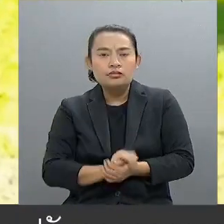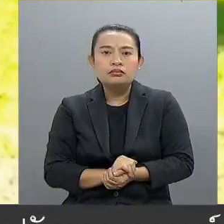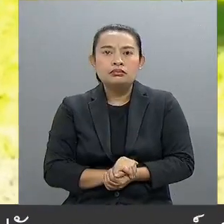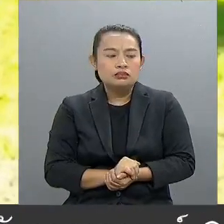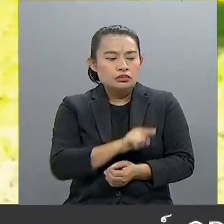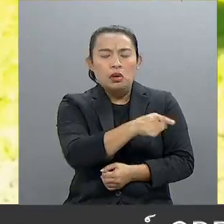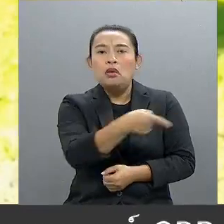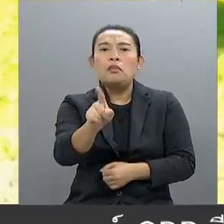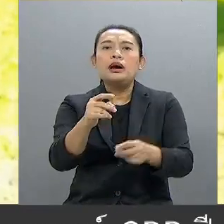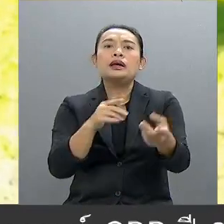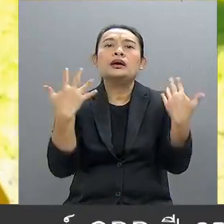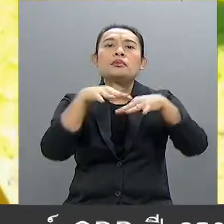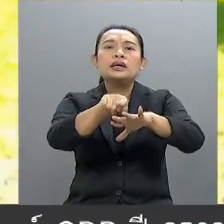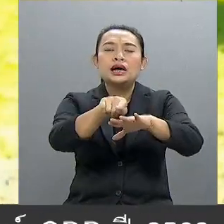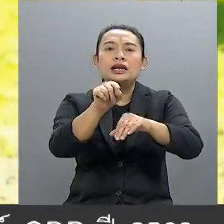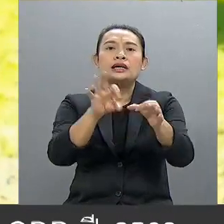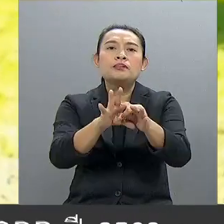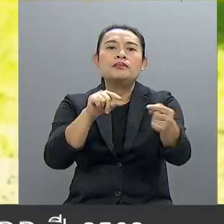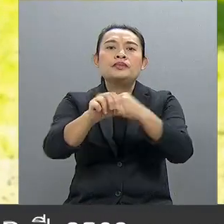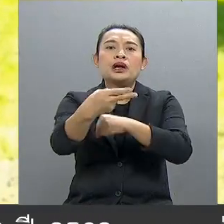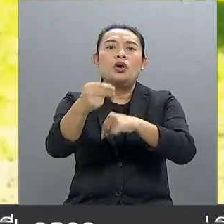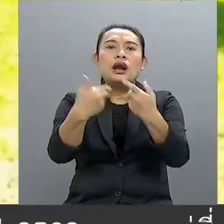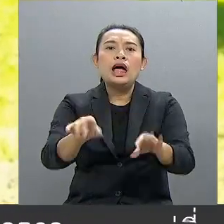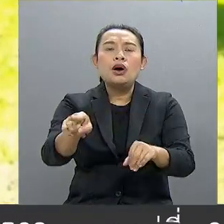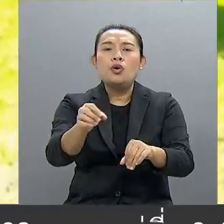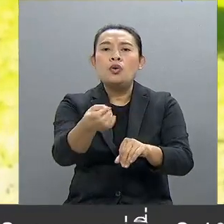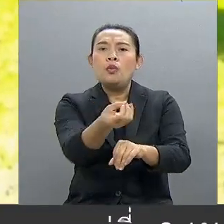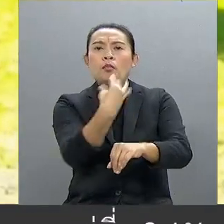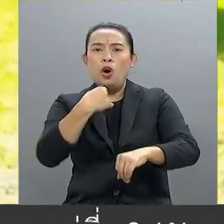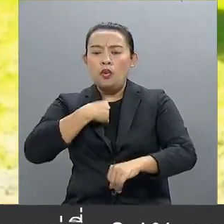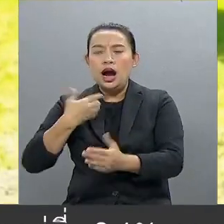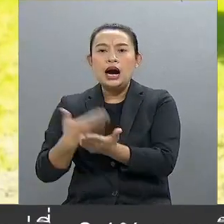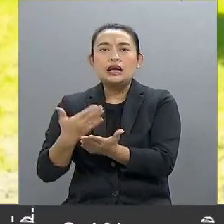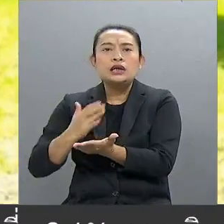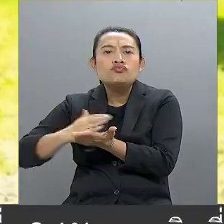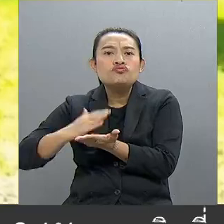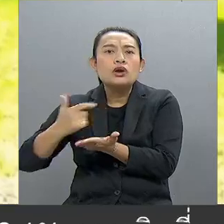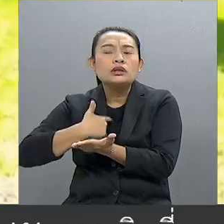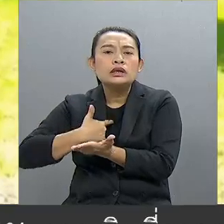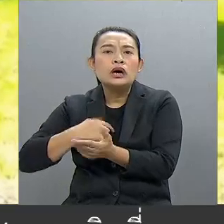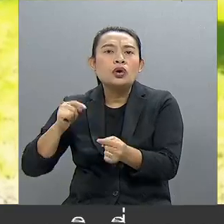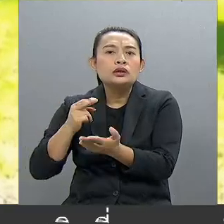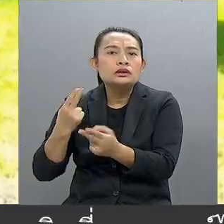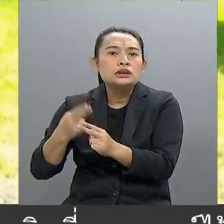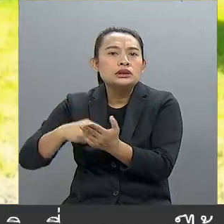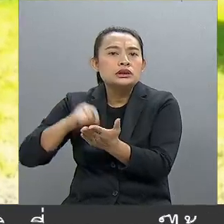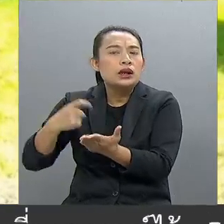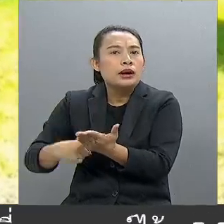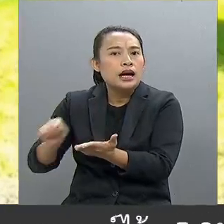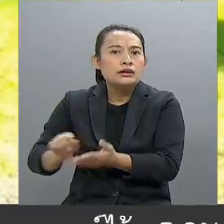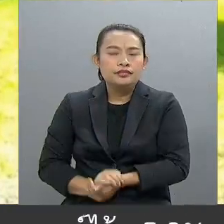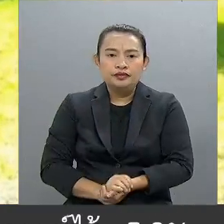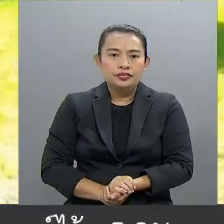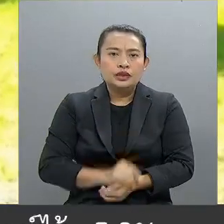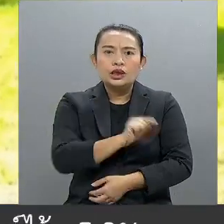ากคนค้ำค่ะทีนี้เขาบอกว่าเขาไม่รู้เรื่องที่ผู้